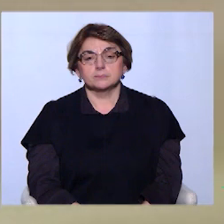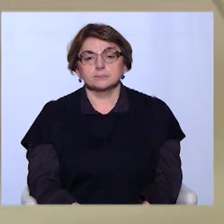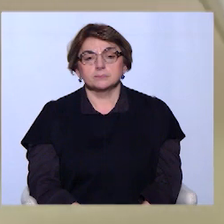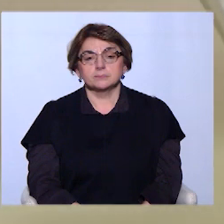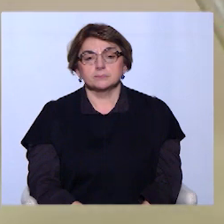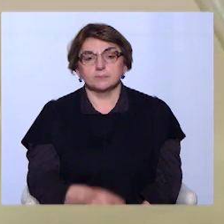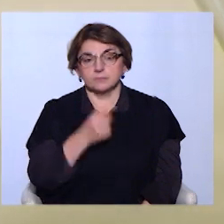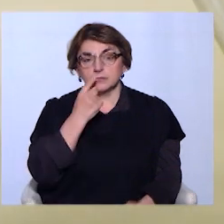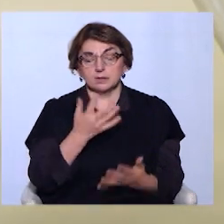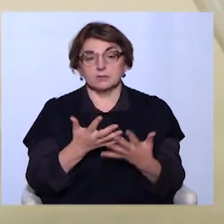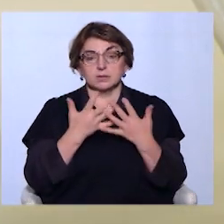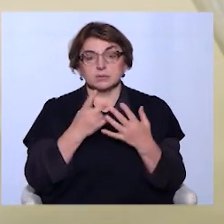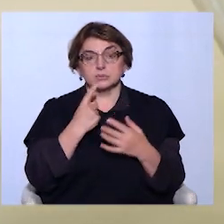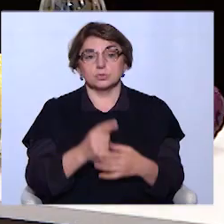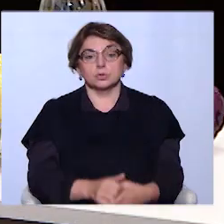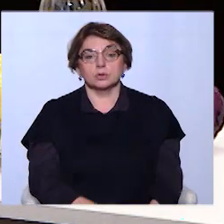თვალსაჩინო.